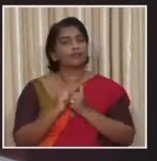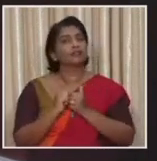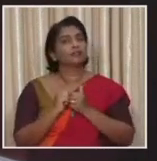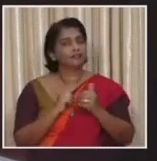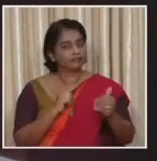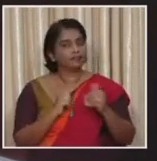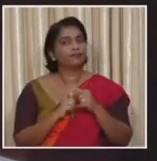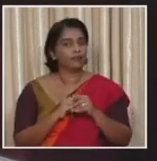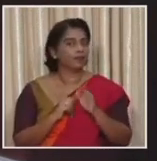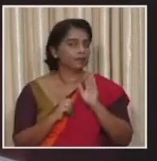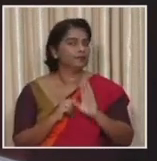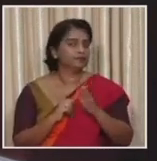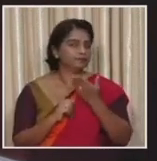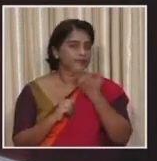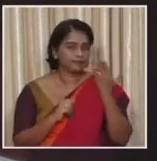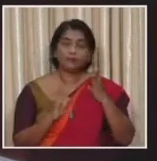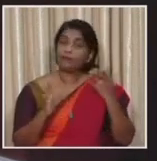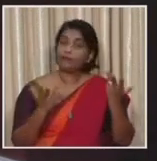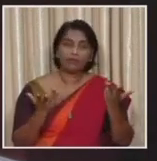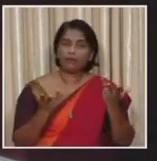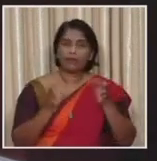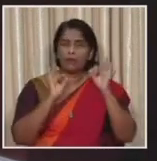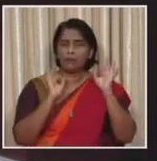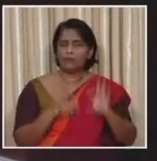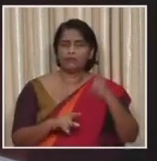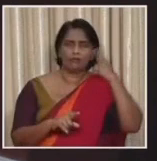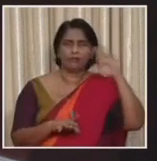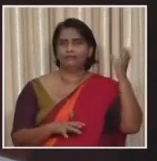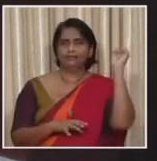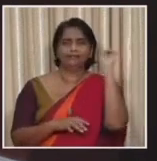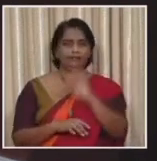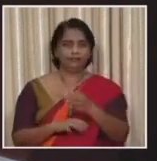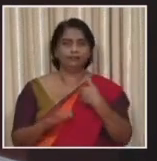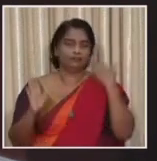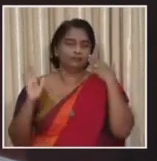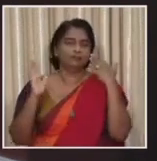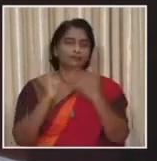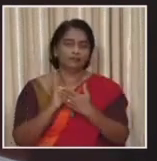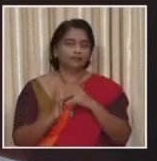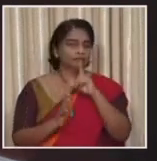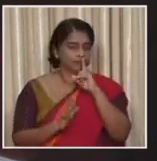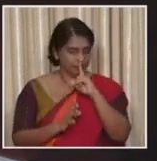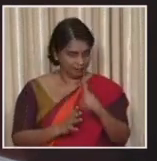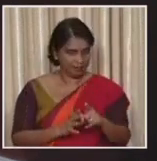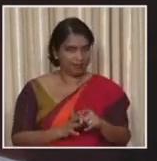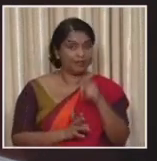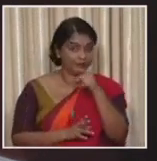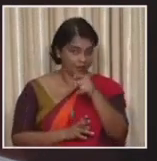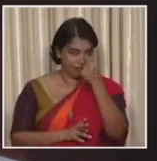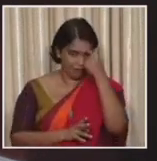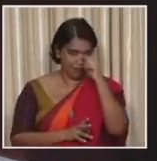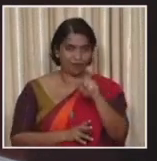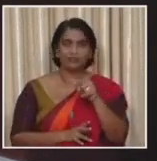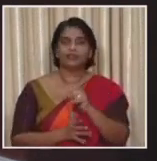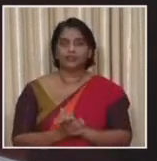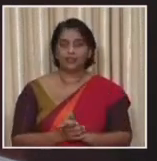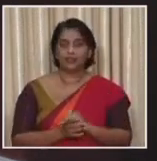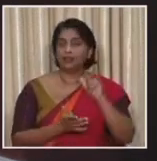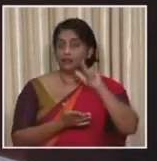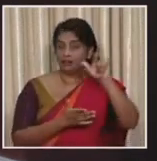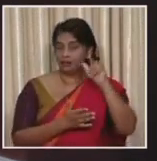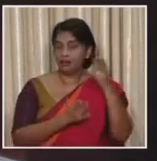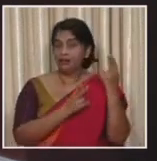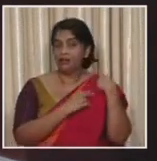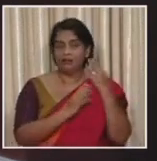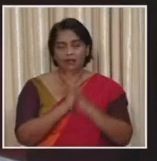ක්‍රියාත්මක කරන එක සිදු කරන්න තිබුණා එහෙම නෙමෙයි සිද්ධ වෙලා තිබෙන්නේ ඒ නිසා මම අවධානය යොමු කරනවා ඔබතුමාගේත් ඒ වගේම ගුවන්තොටුපළ